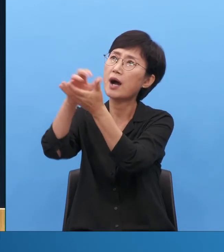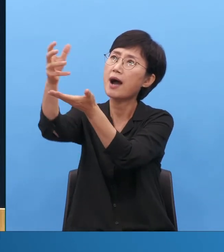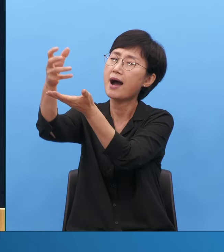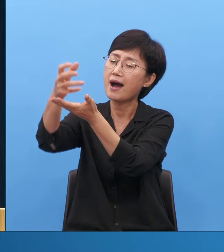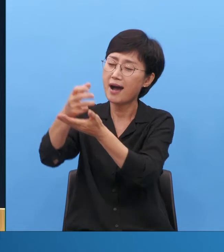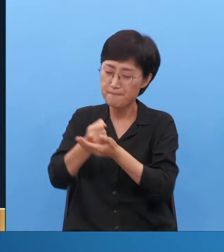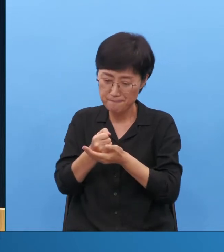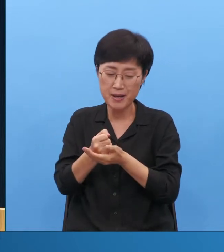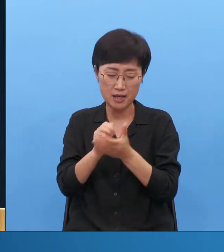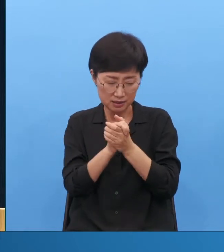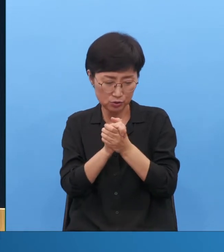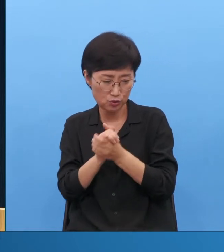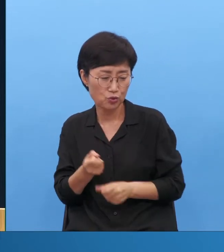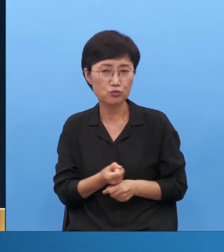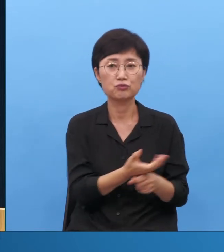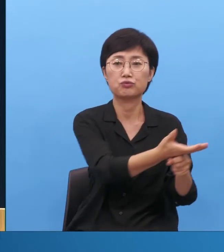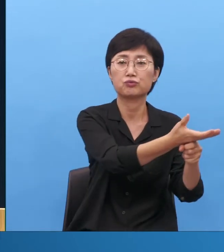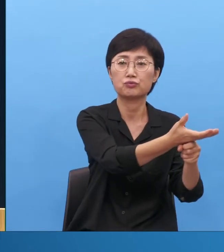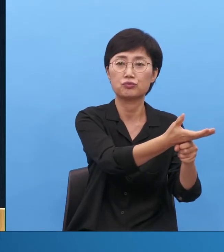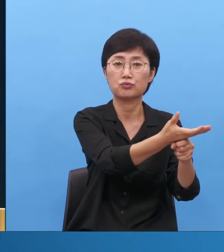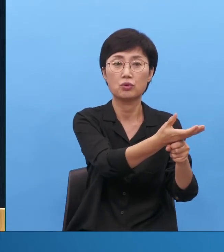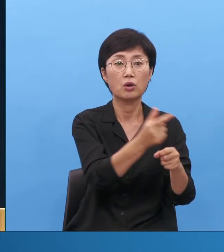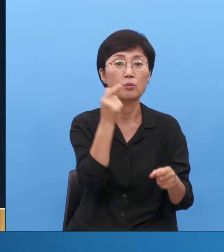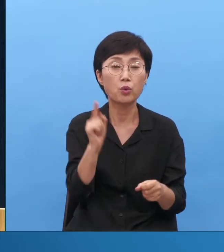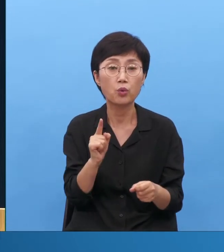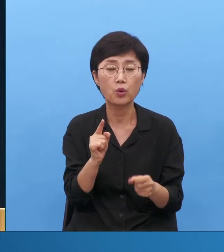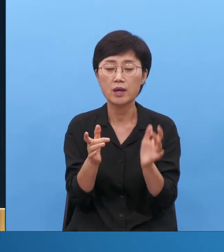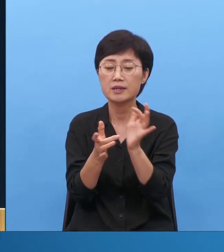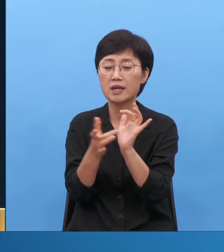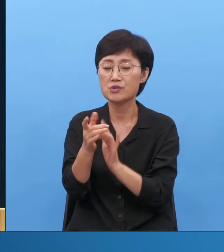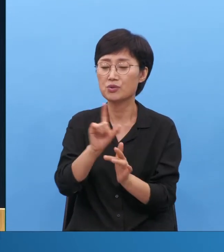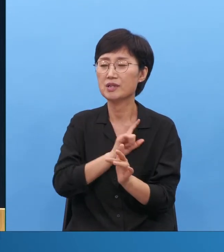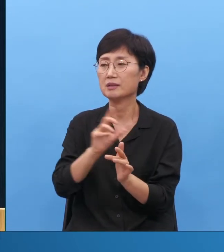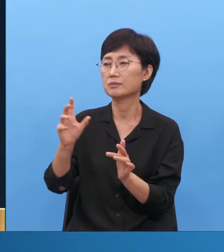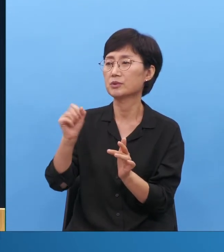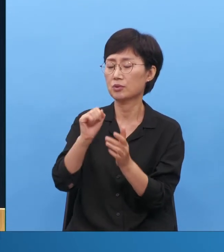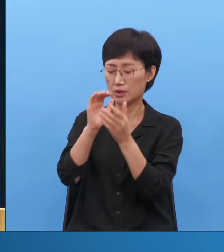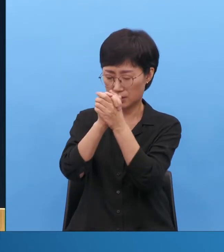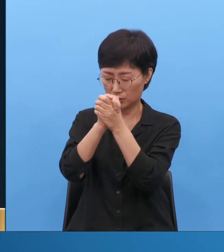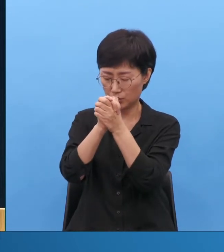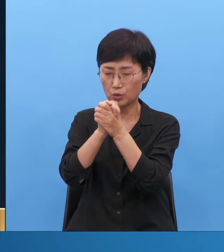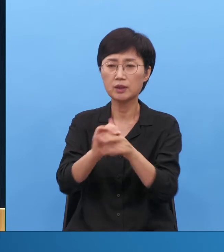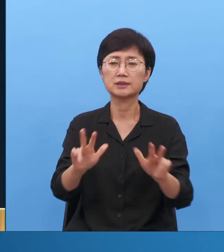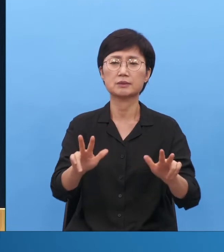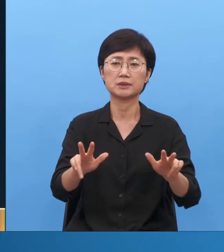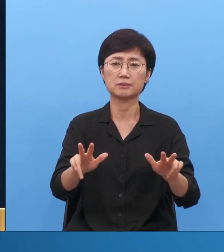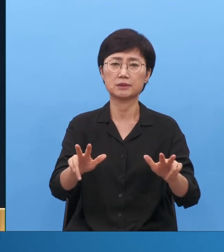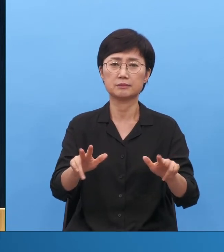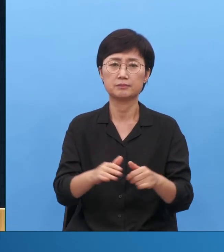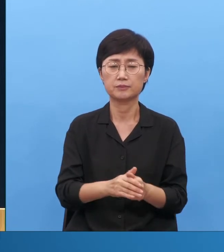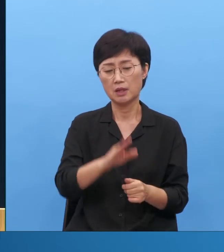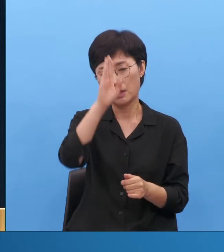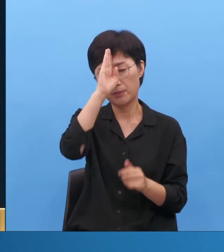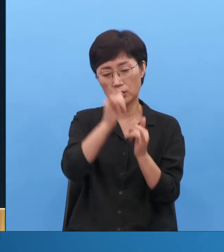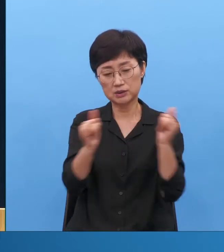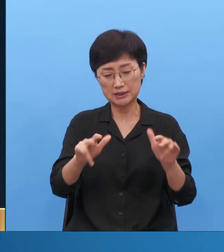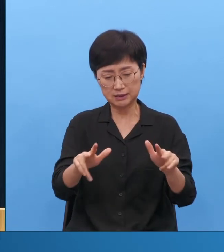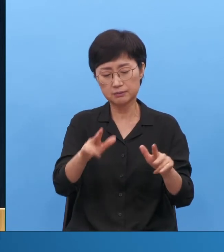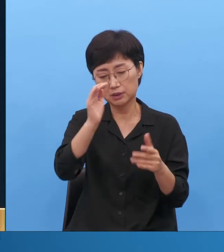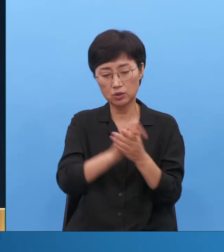at this very hour through 누구 prayer, 이름으로? 예수 이름으로. and we can convey this 병든 자들 기도해 보세요. in prayer in the name of Jesus 다른 Christ. 필요 없어요. 여러분 손을